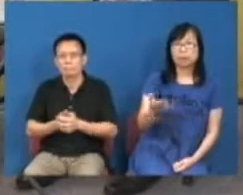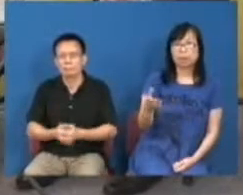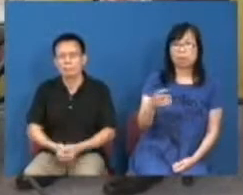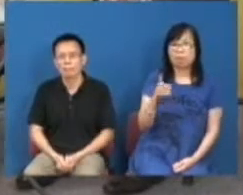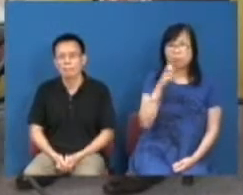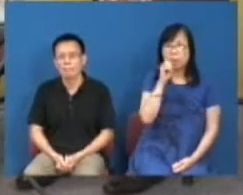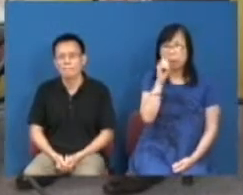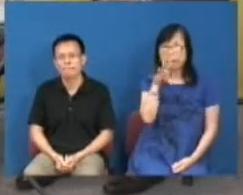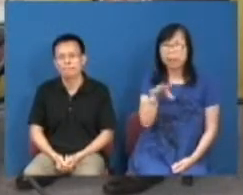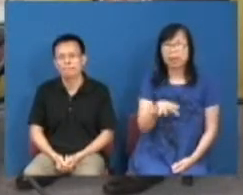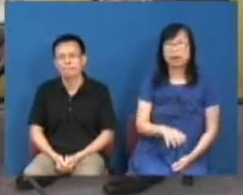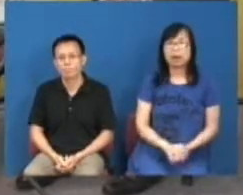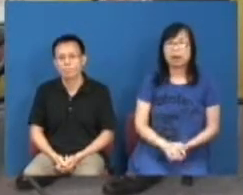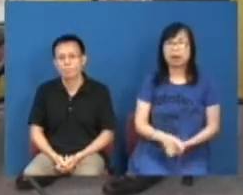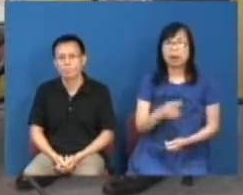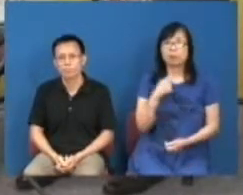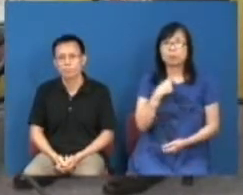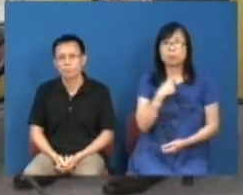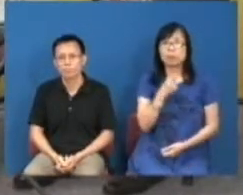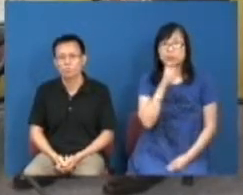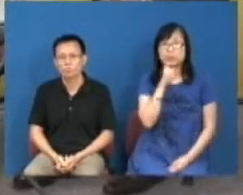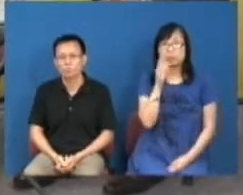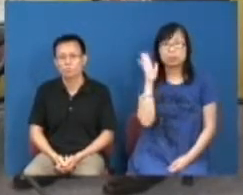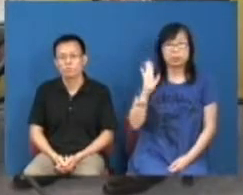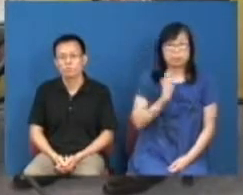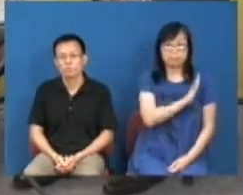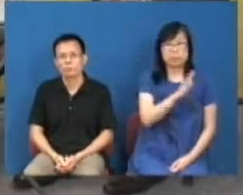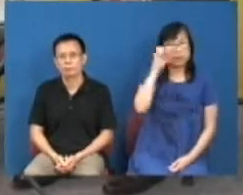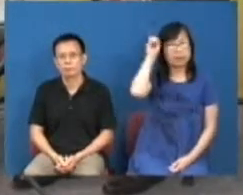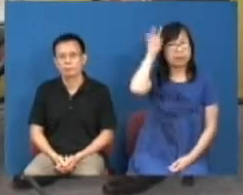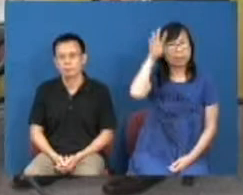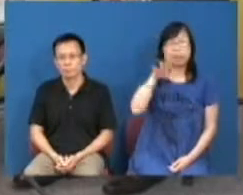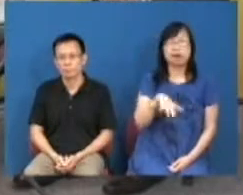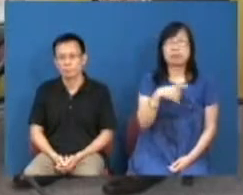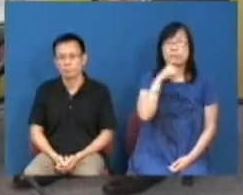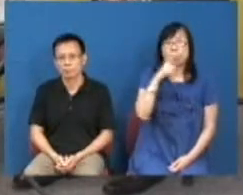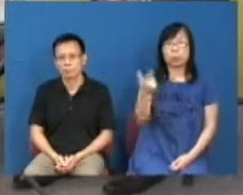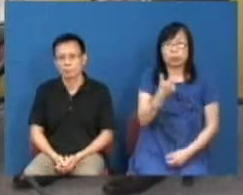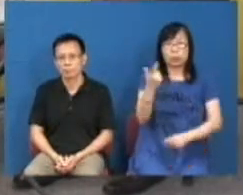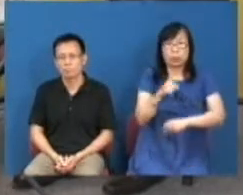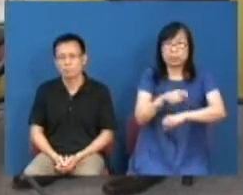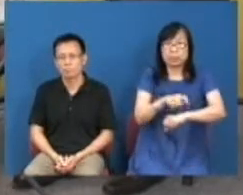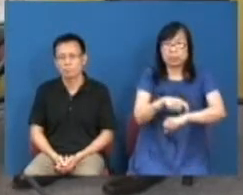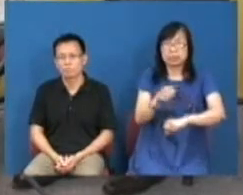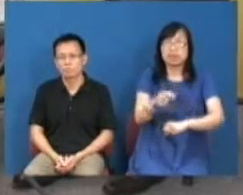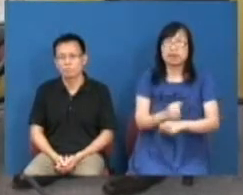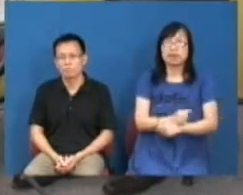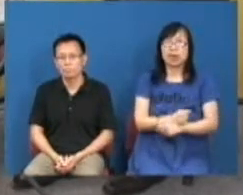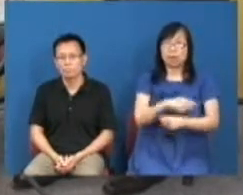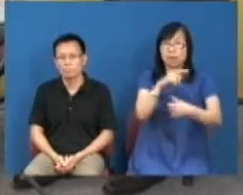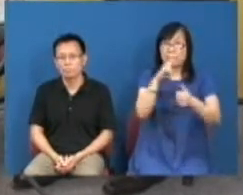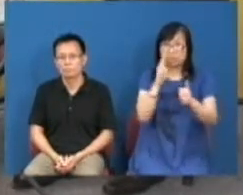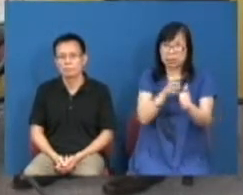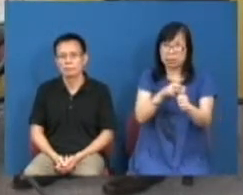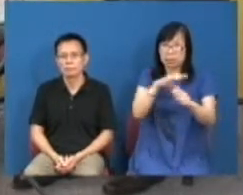Raymond， 我諗十居其九啦，即係我可能我都仲係有少少偏見啦，就係好多時雖然話 mediator 調解員